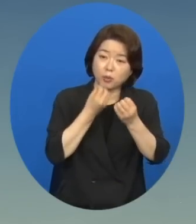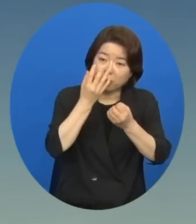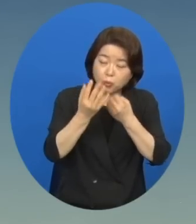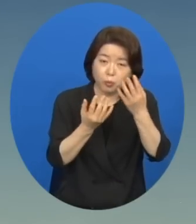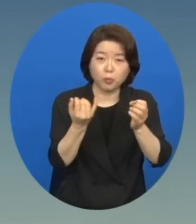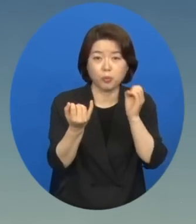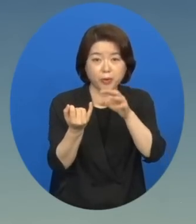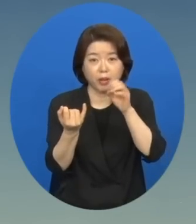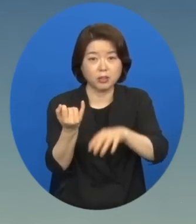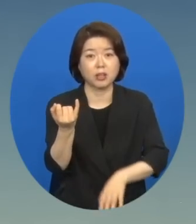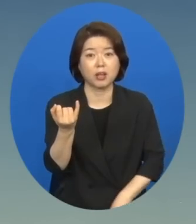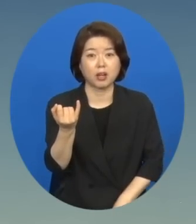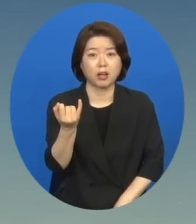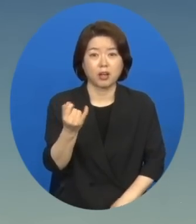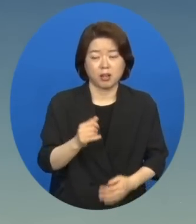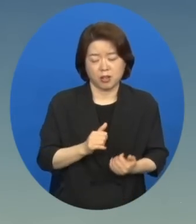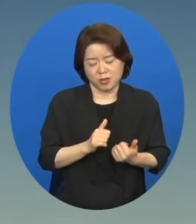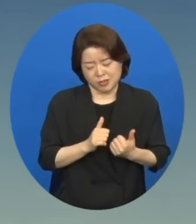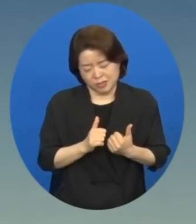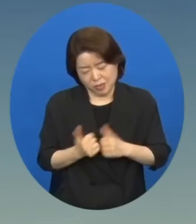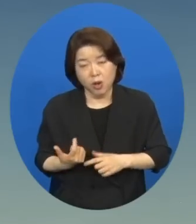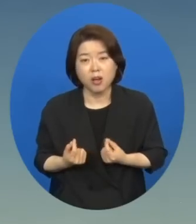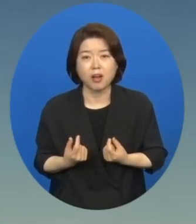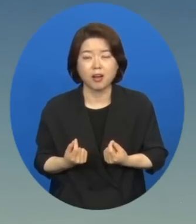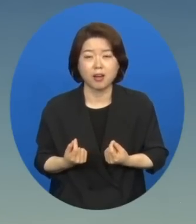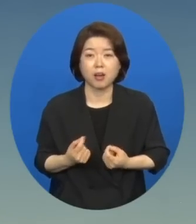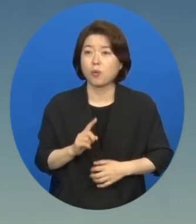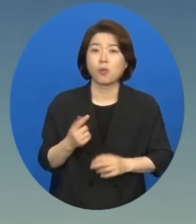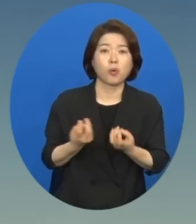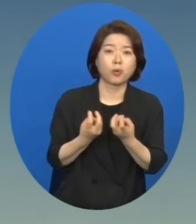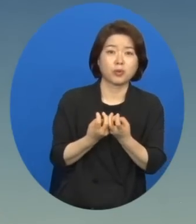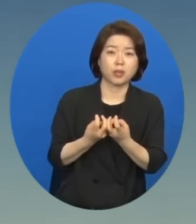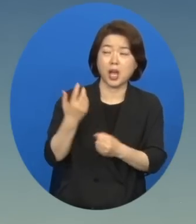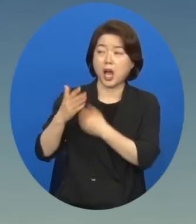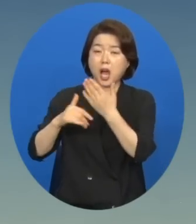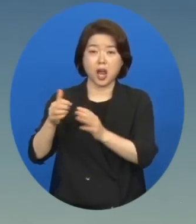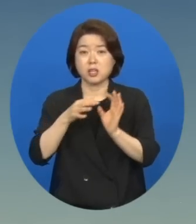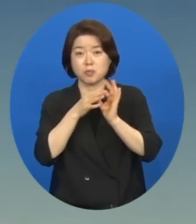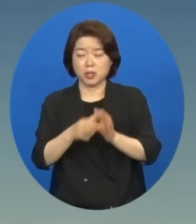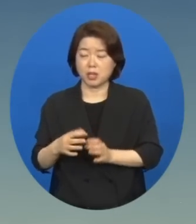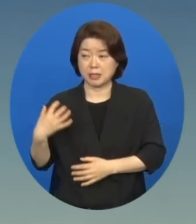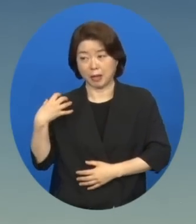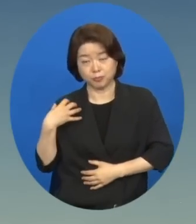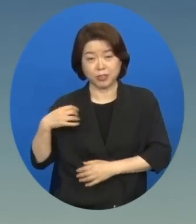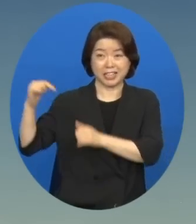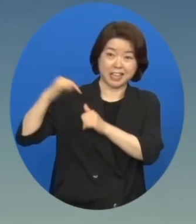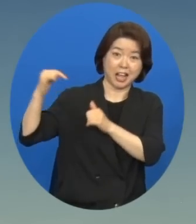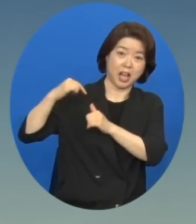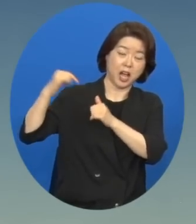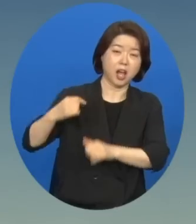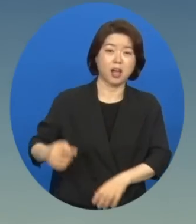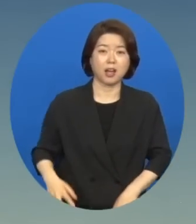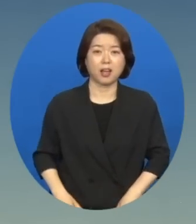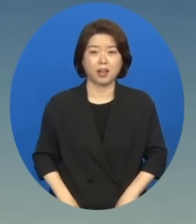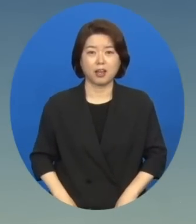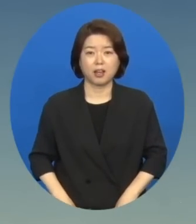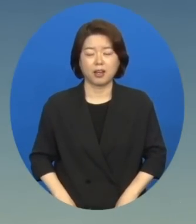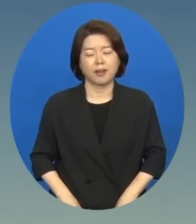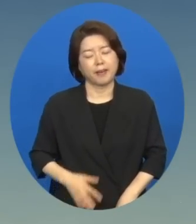게요, 얼마나 죽을 것 같은지. 그런데 어떻게 해요? 하나님께서 계속 그 부담을 주시는데. 그래서